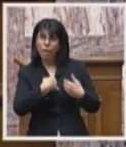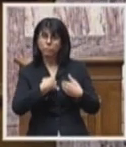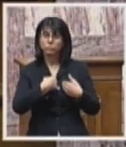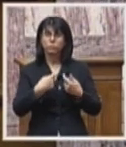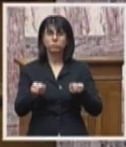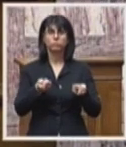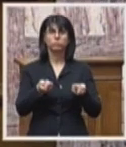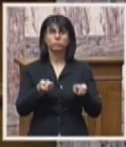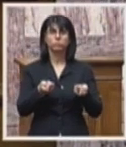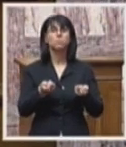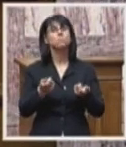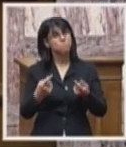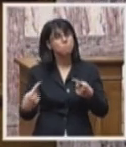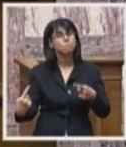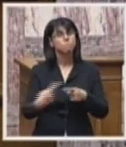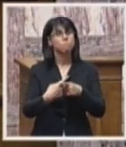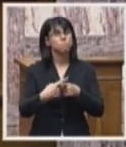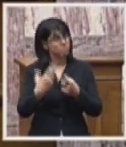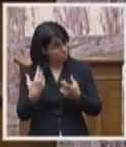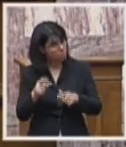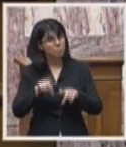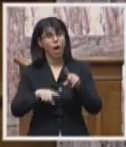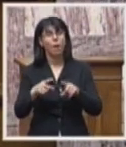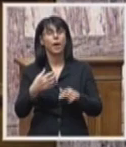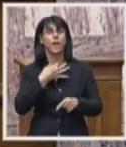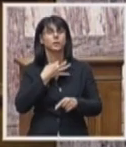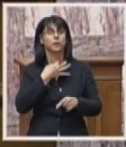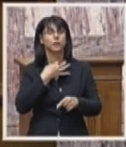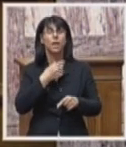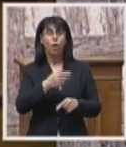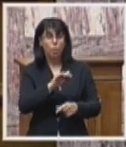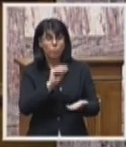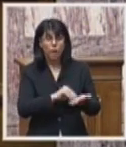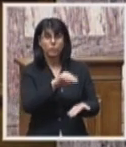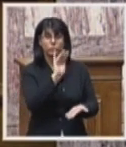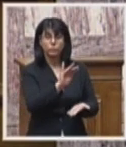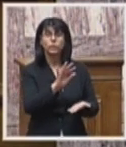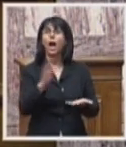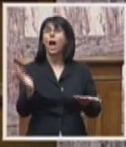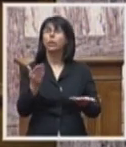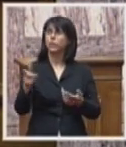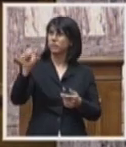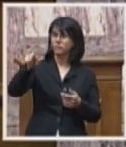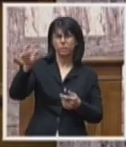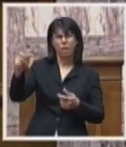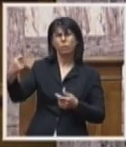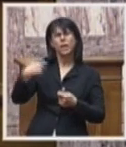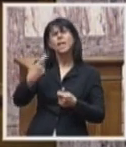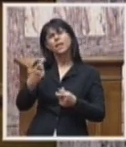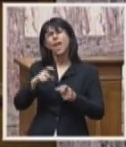κόντρα όταν χρειάζεται. Και σας έχω ξαναπεί, όταν ετέθη από τους πιστωτές μας, αν θέλετε, ή από τους εταίρους